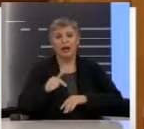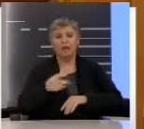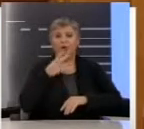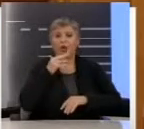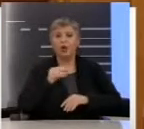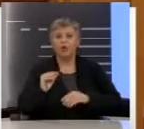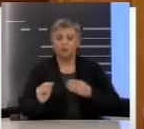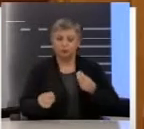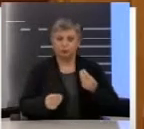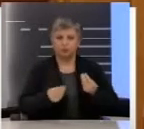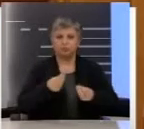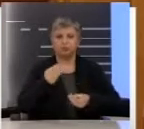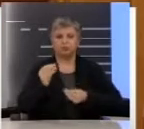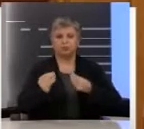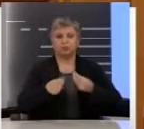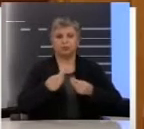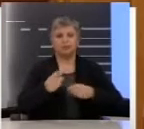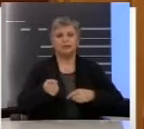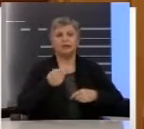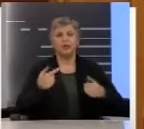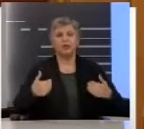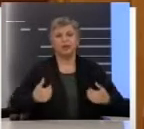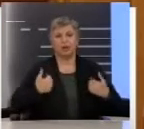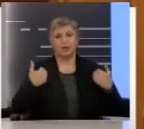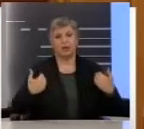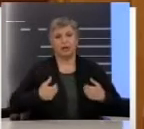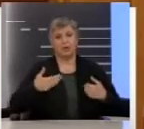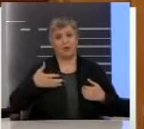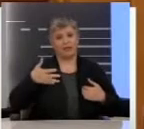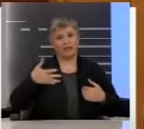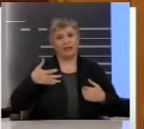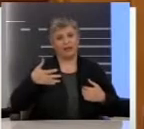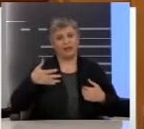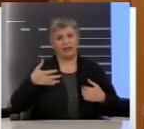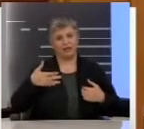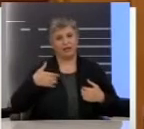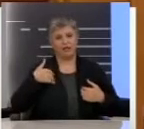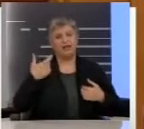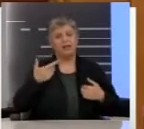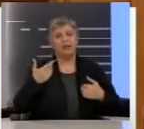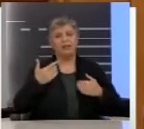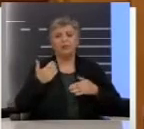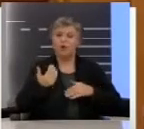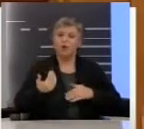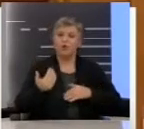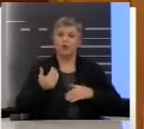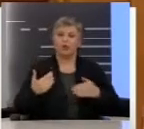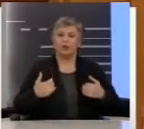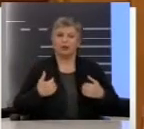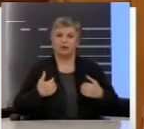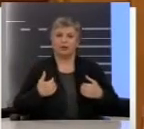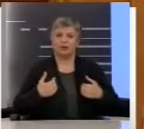εμφανίζονται είτε στην εφηβική ηλικία, είτε στην νεότερη ενήλικη ζωή, νομίζω ότι